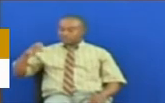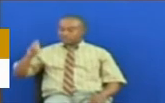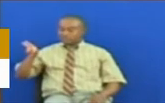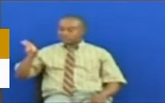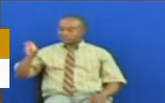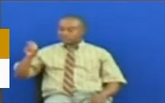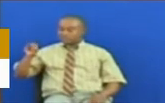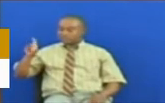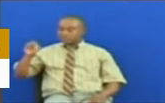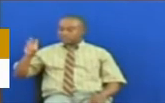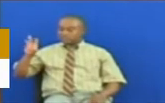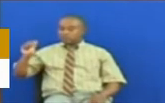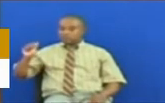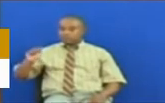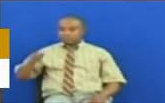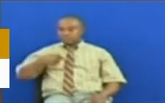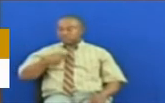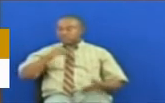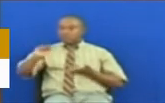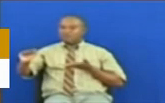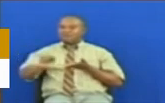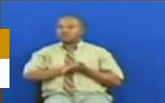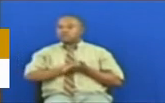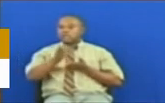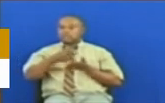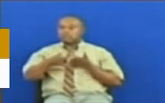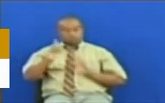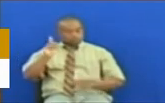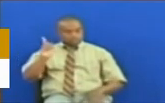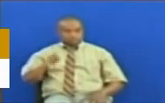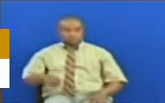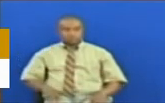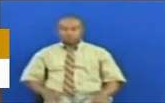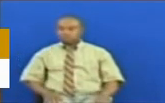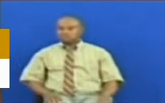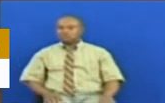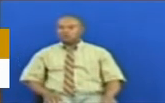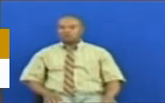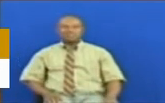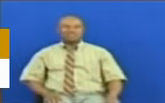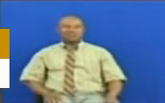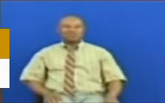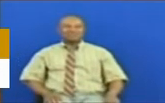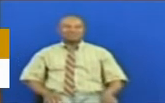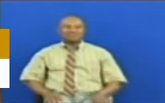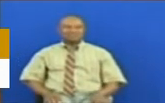Lakini nimefuta kabisa paka kwenye hansard hiyo, hapana, haiko hivyo kwa sababu sina taarifa hizo.